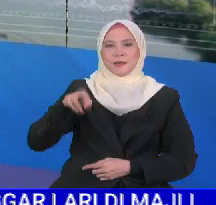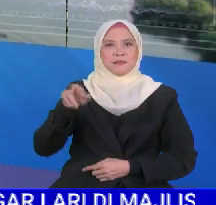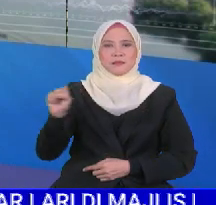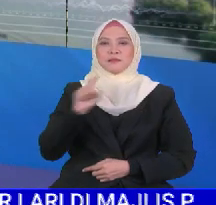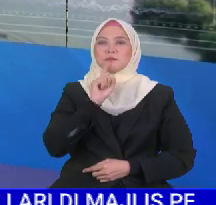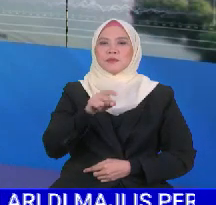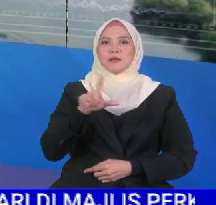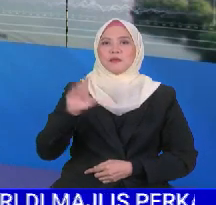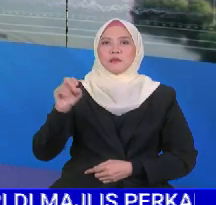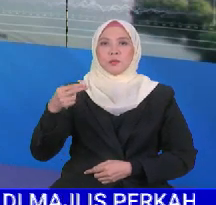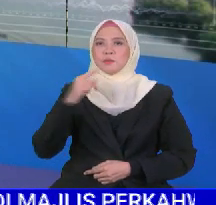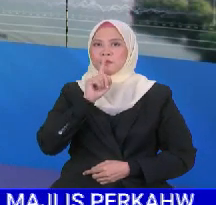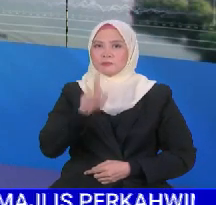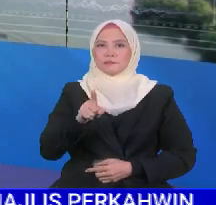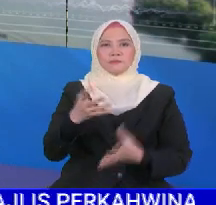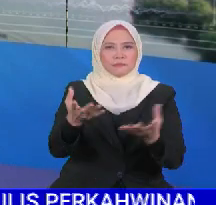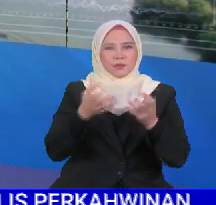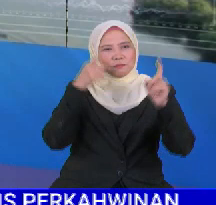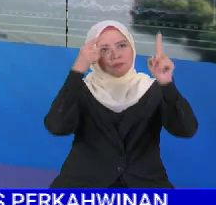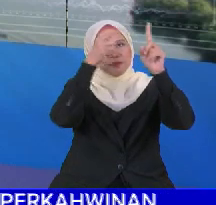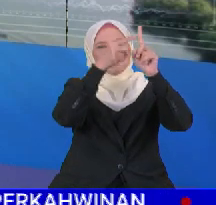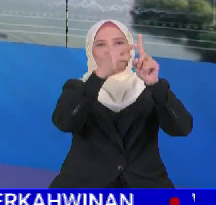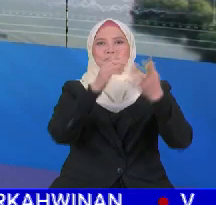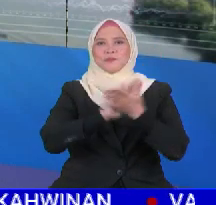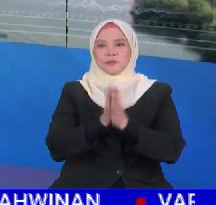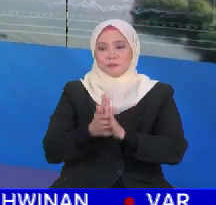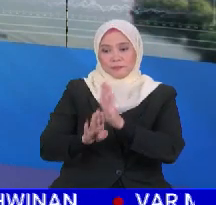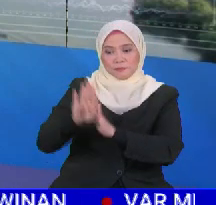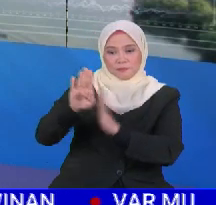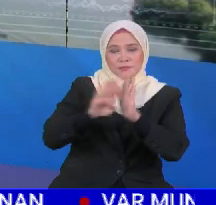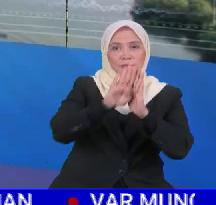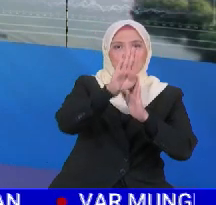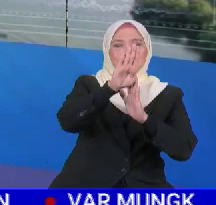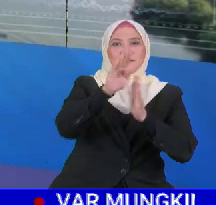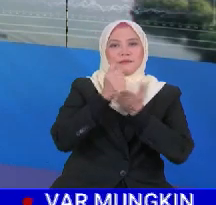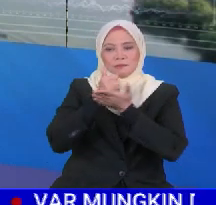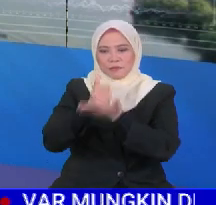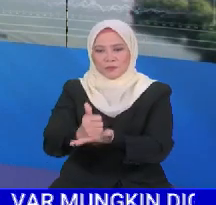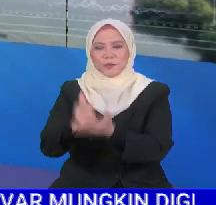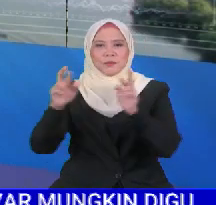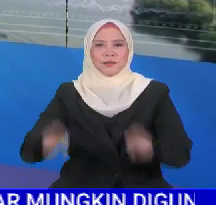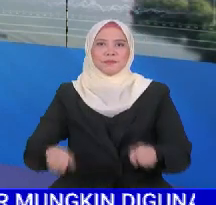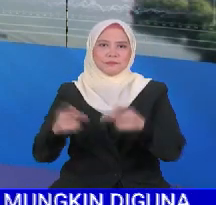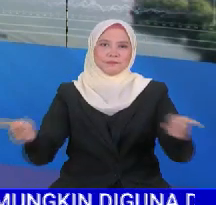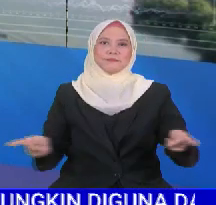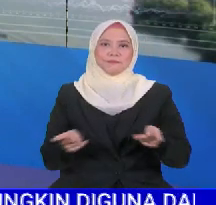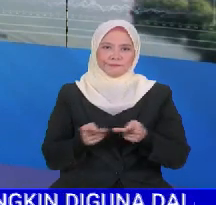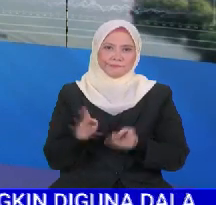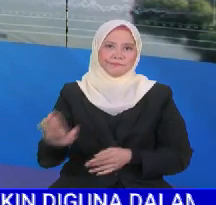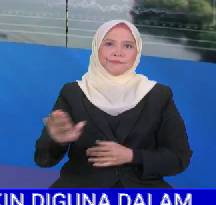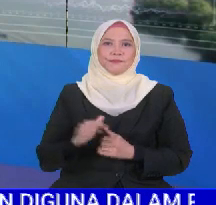mentawao losui yang menjuhirkan inspirasi melaksanakan pembangunan dan membantu rakyat di kawasan berkenaan